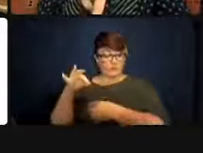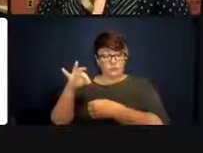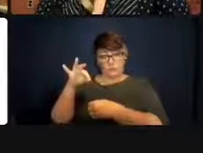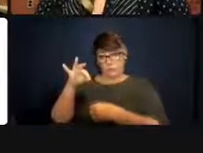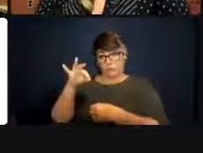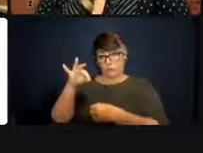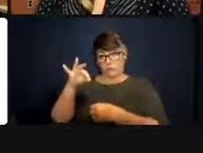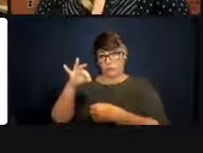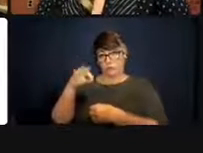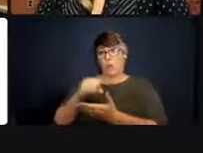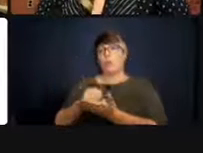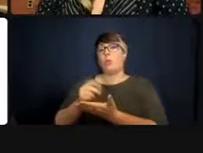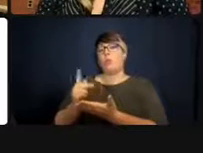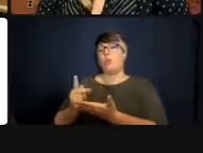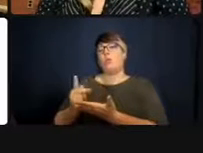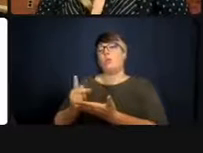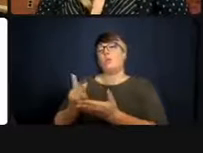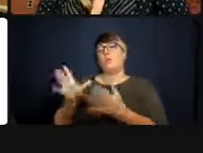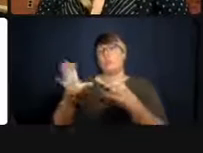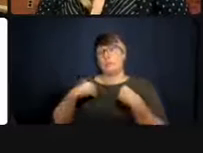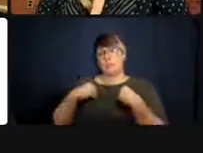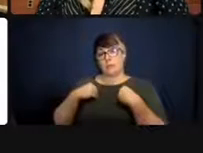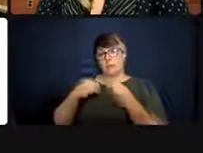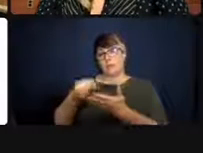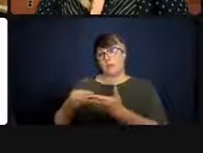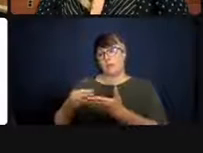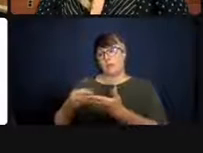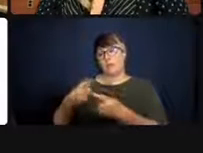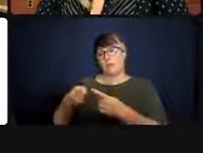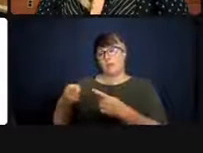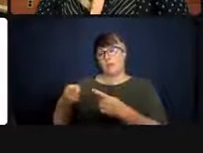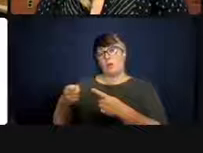في نفسي. هل هنالك